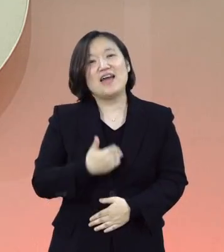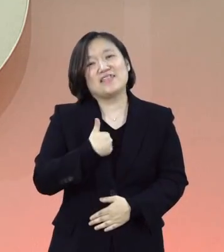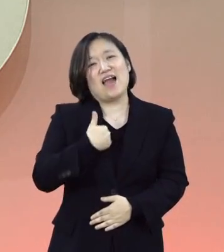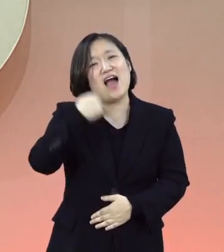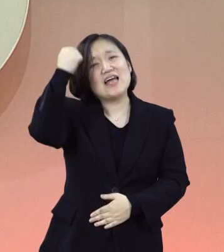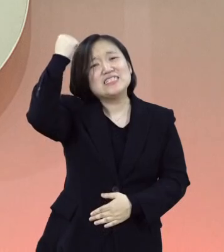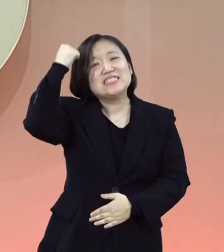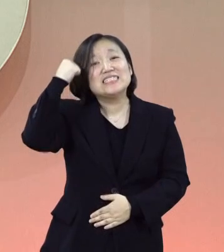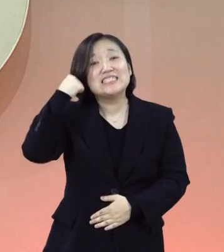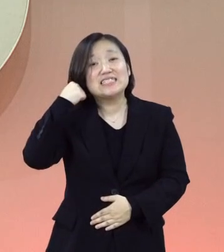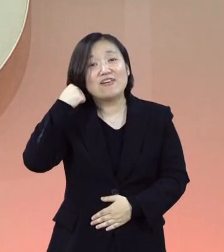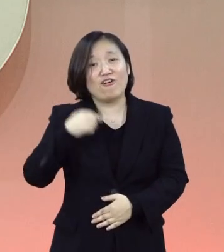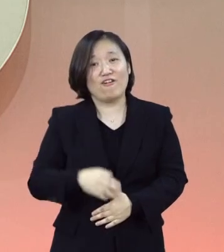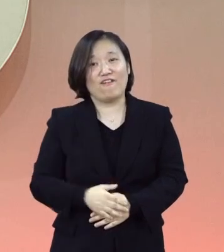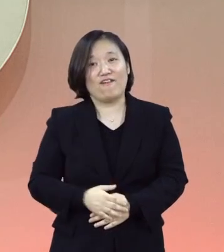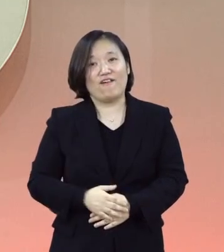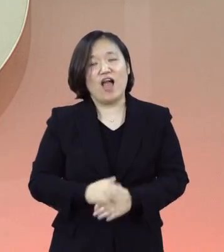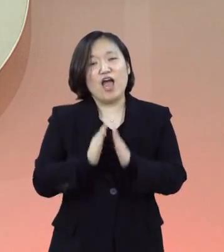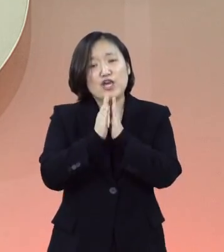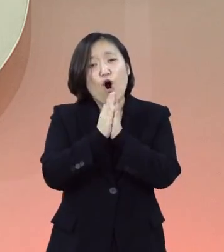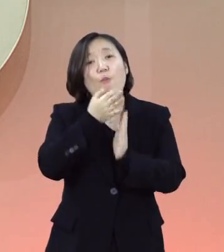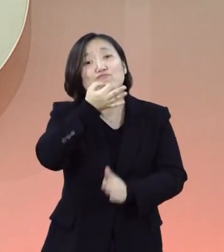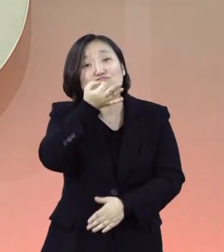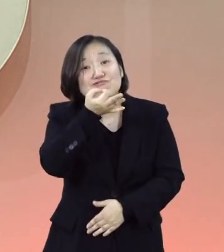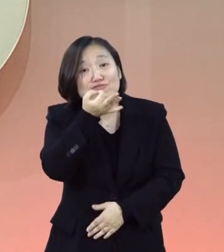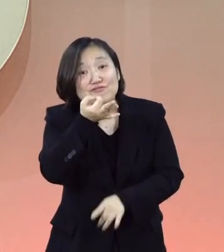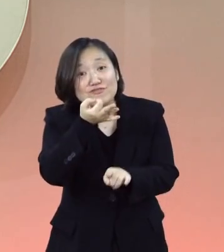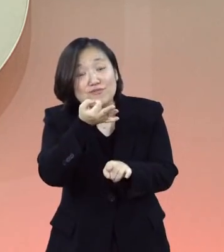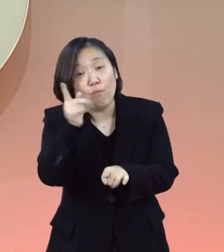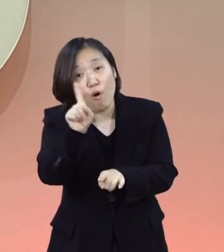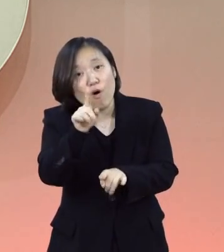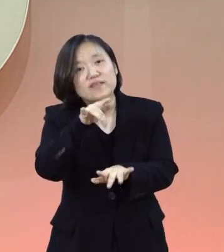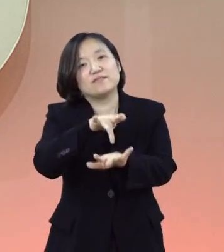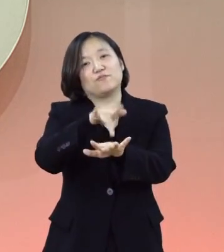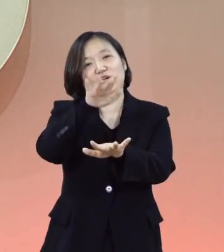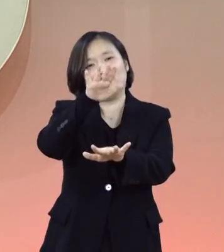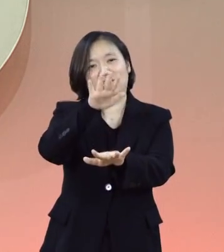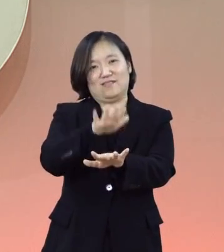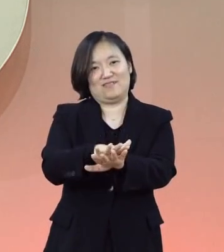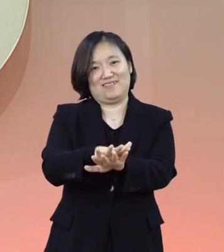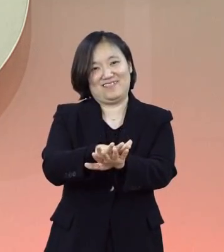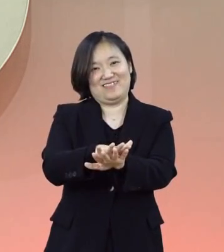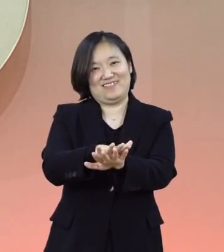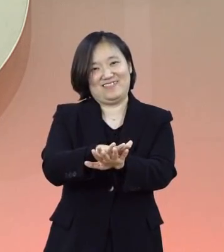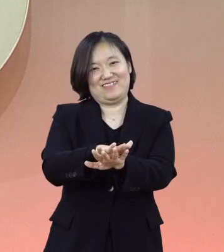느끼는 건데 염불도 결국 습관입니다, 여러분.